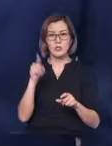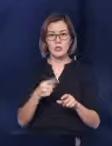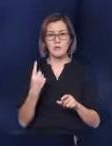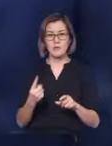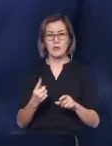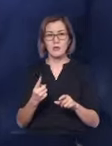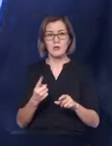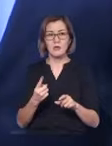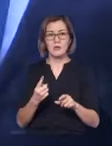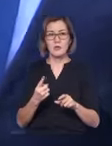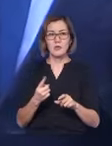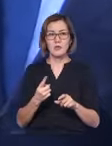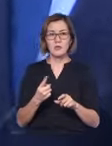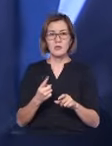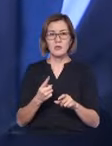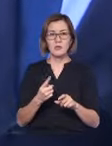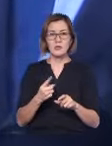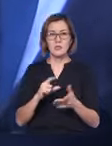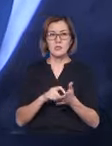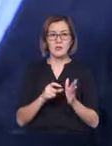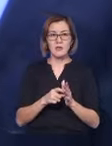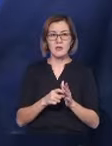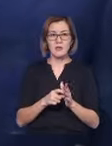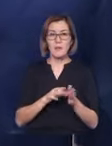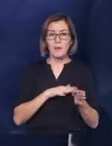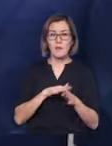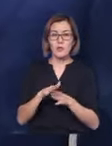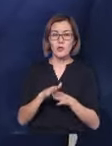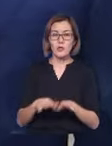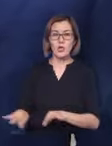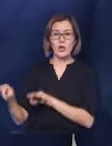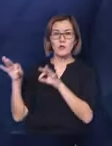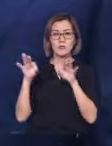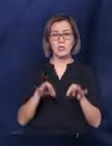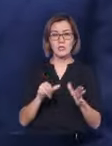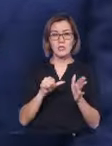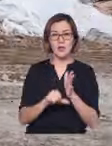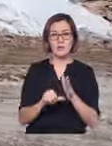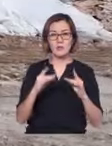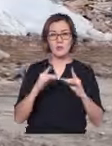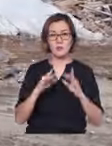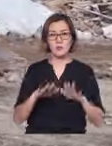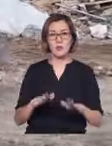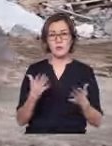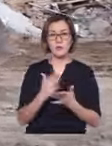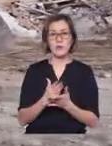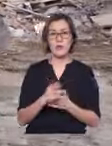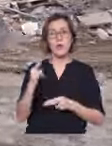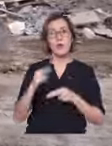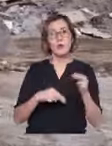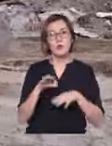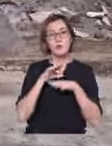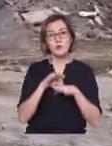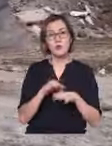мен полный стационарды көшірейін десем, бір 60 ана койка сияйын деп тұрып жүрдеші. Құрылыс жүріп жатыр, сондықтан